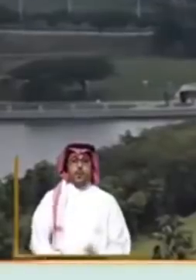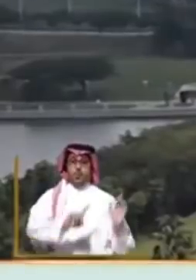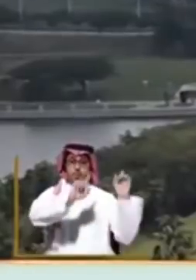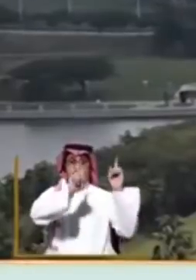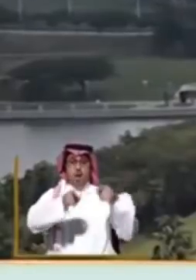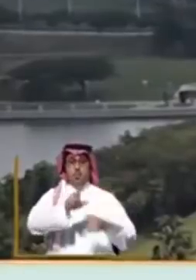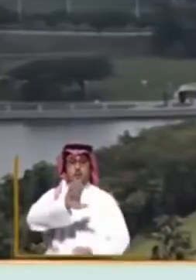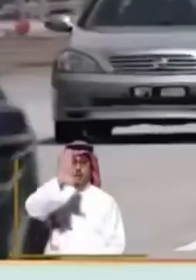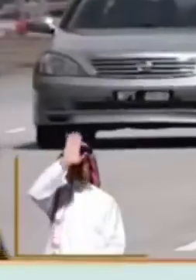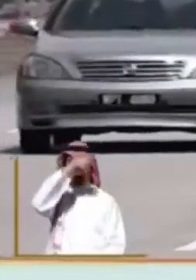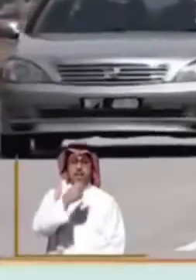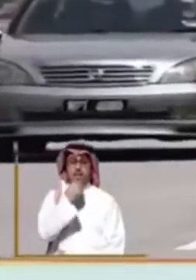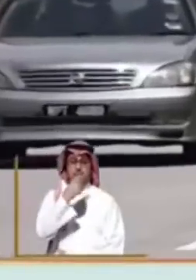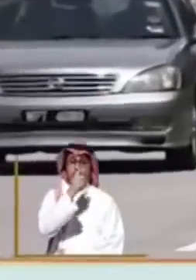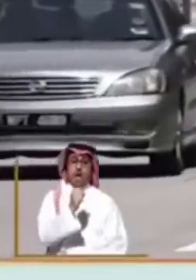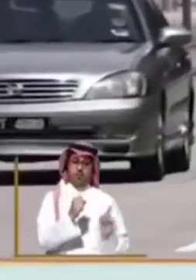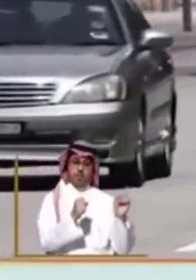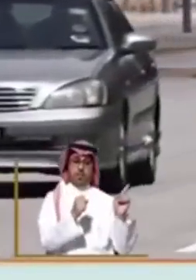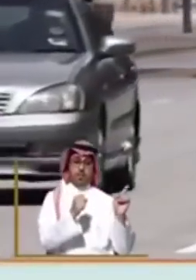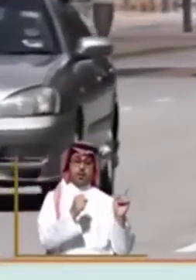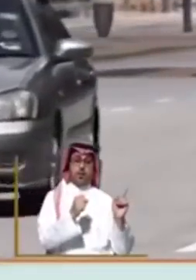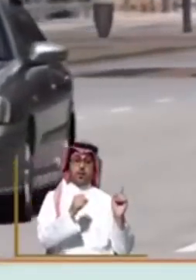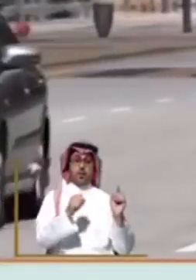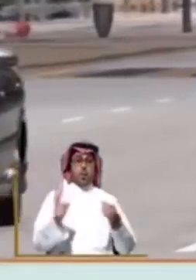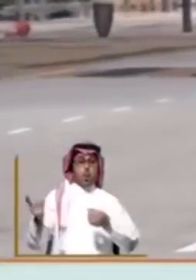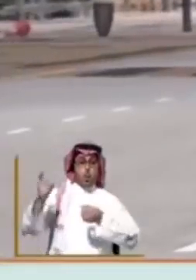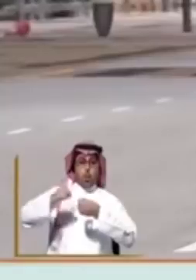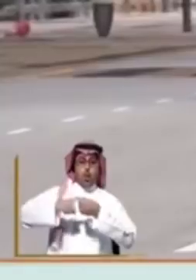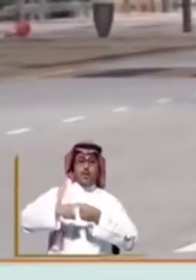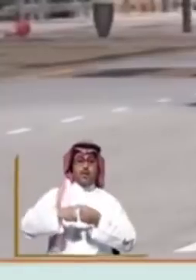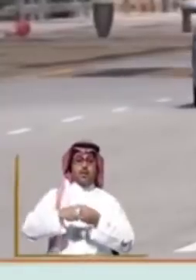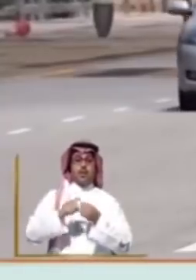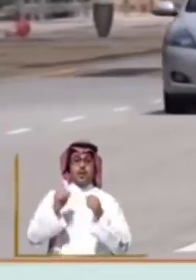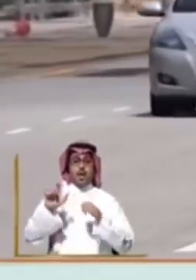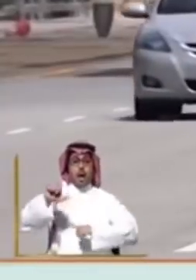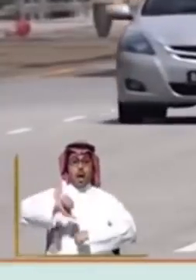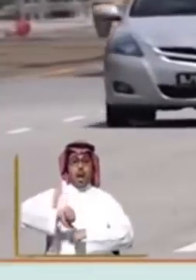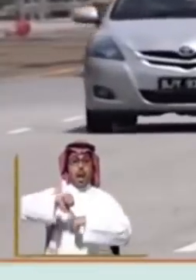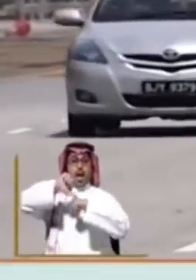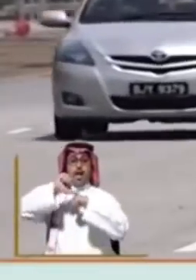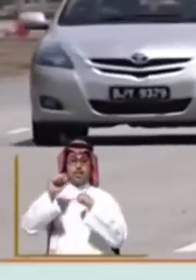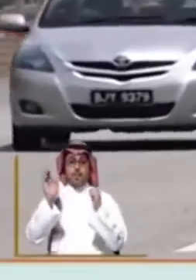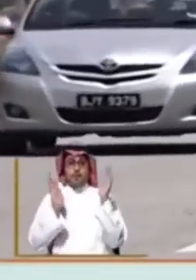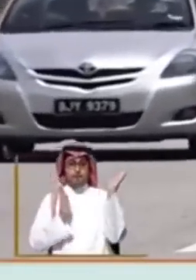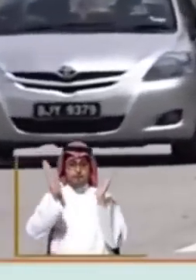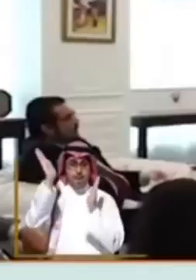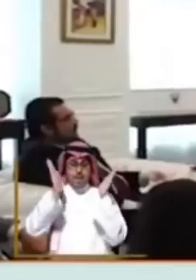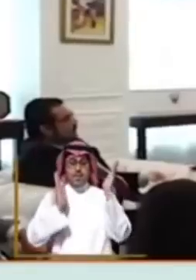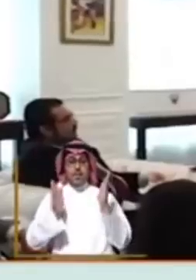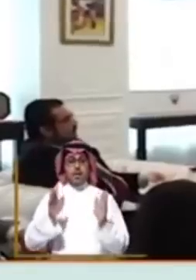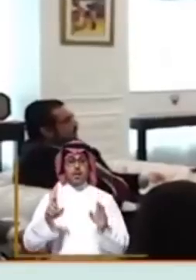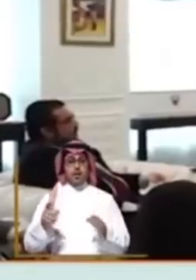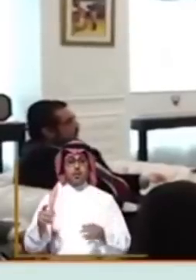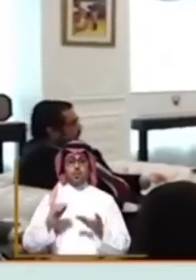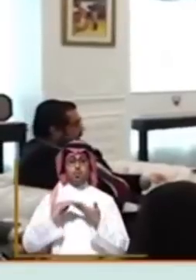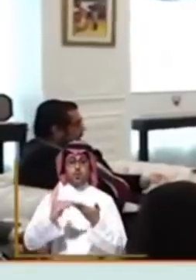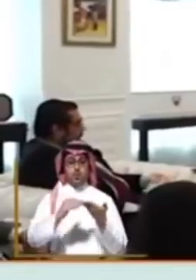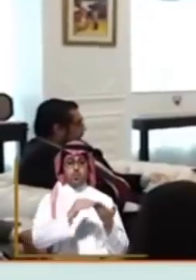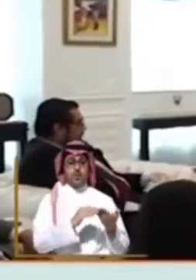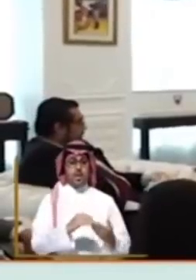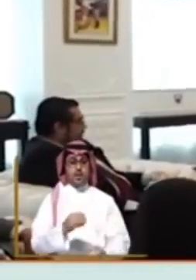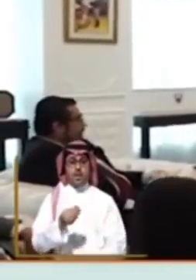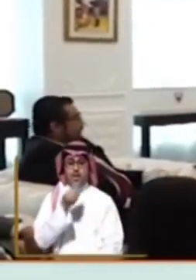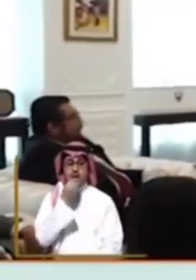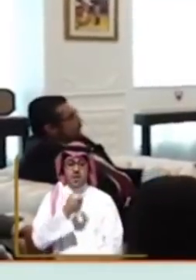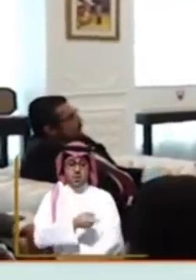بتوجيه من خادم الحرمين الشريفين وصلت إلى العاصمة الماليزية كوالالمبور شحنة من المساعدات الطبية، وذلك